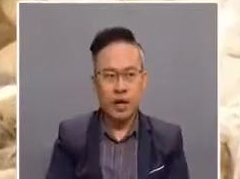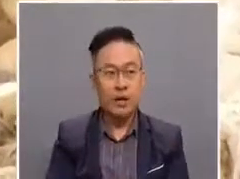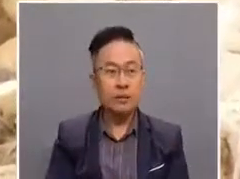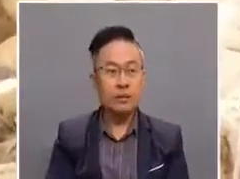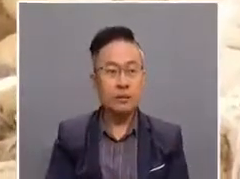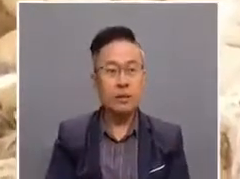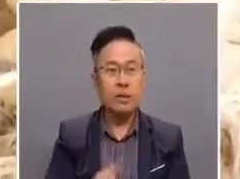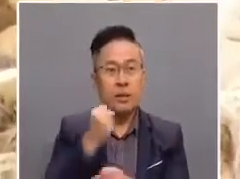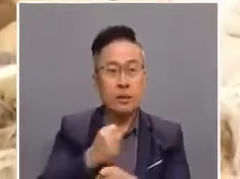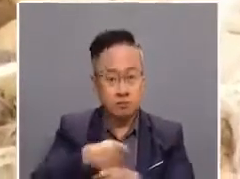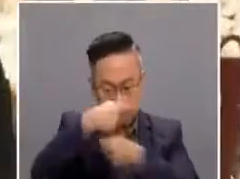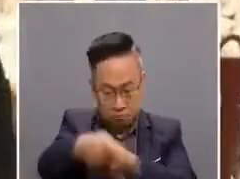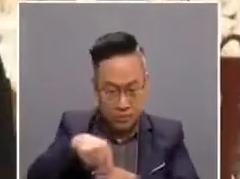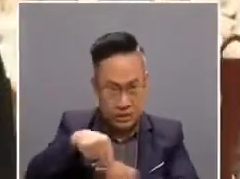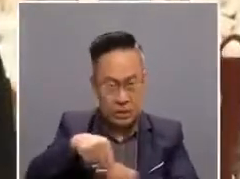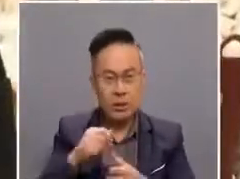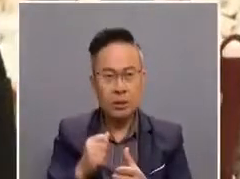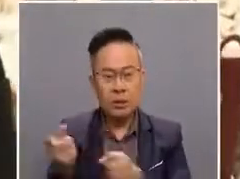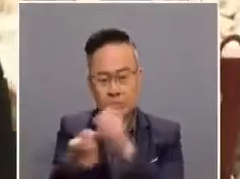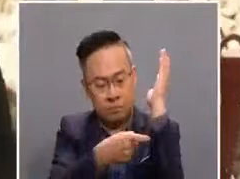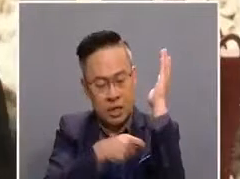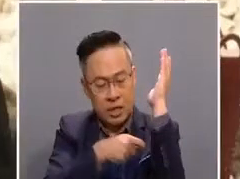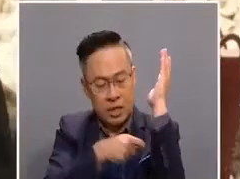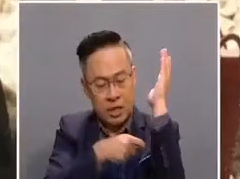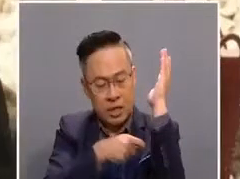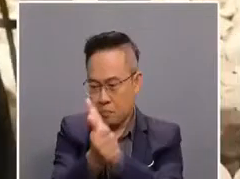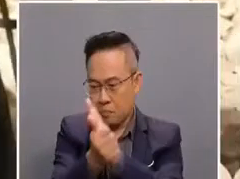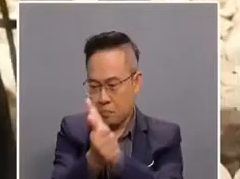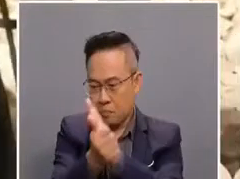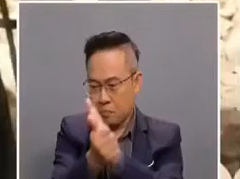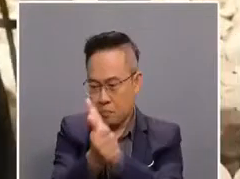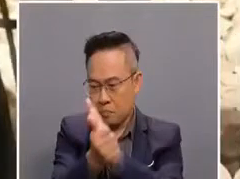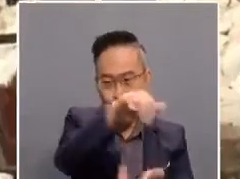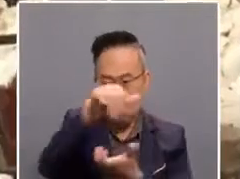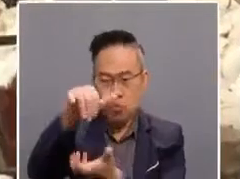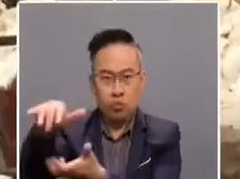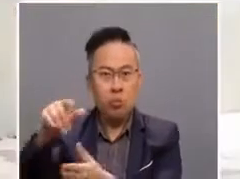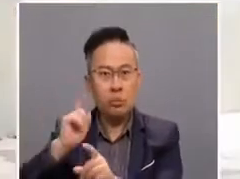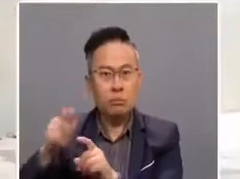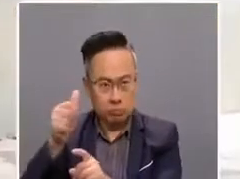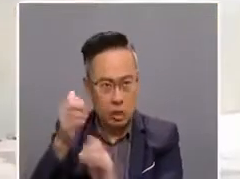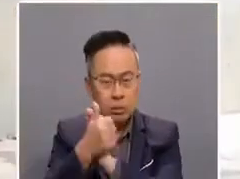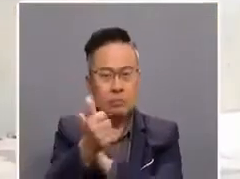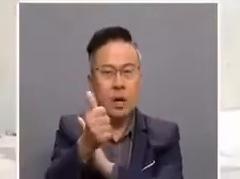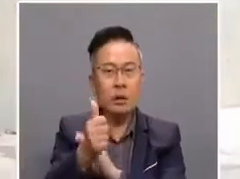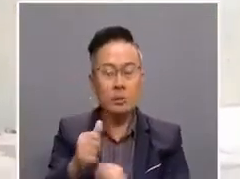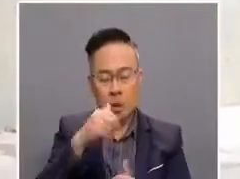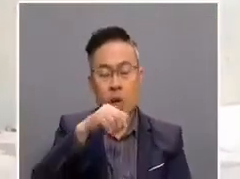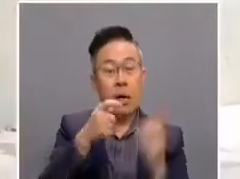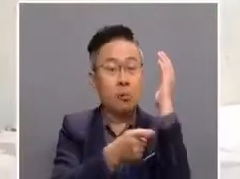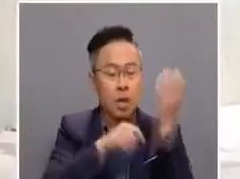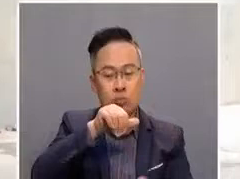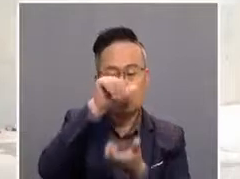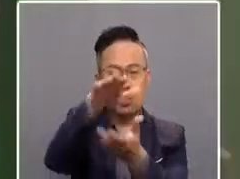แห่งนี้นะครับเก่งในเรื่องการตลาดนะครับเขาสามารถที่จะขายยางส่งโดยตรงให้กับโรงงานผู้ผลิ